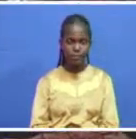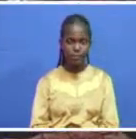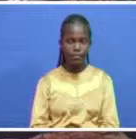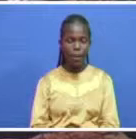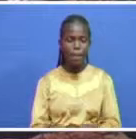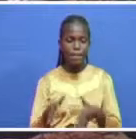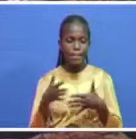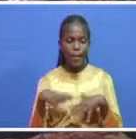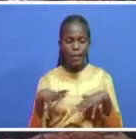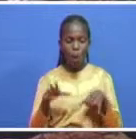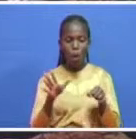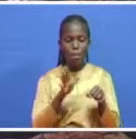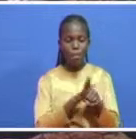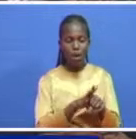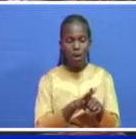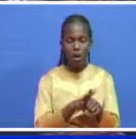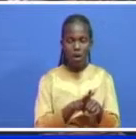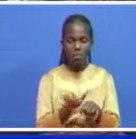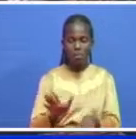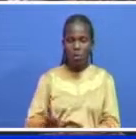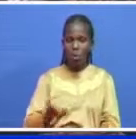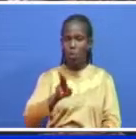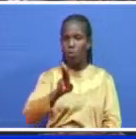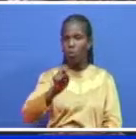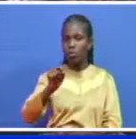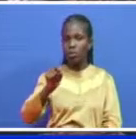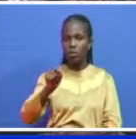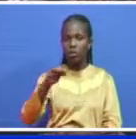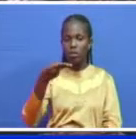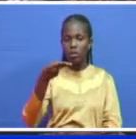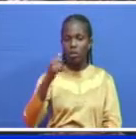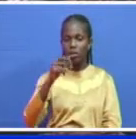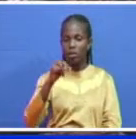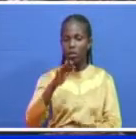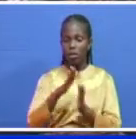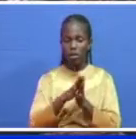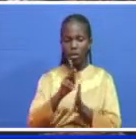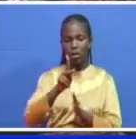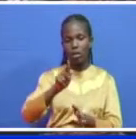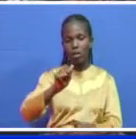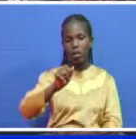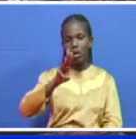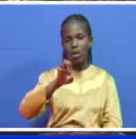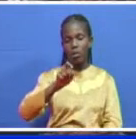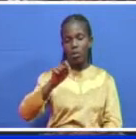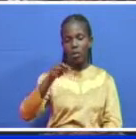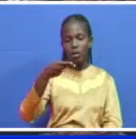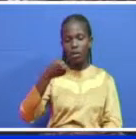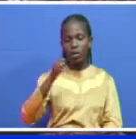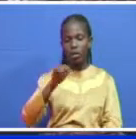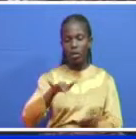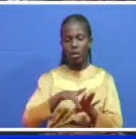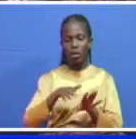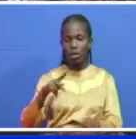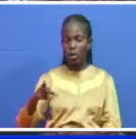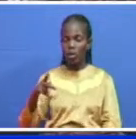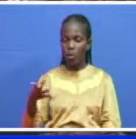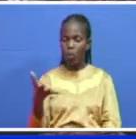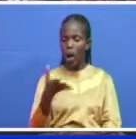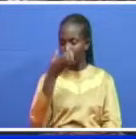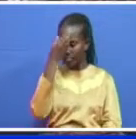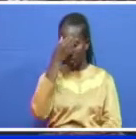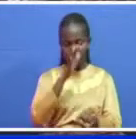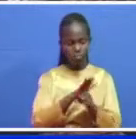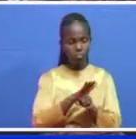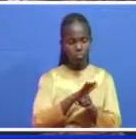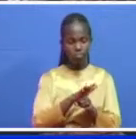Manama enendi ma utui wa Odhine na Kawedhei. Ila sister county ni Akangundo ala meya dhatu